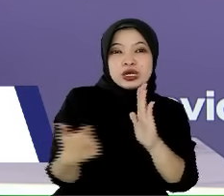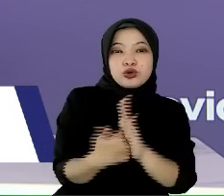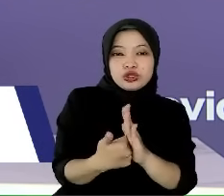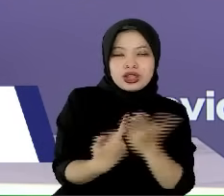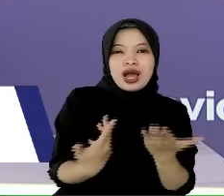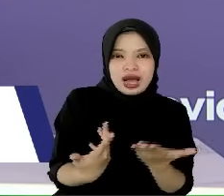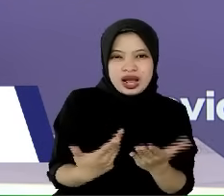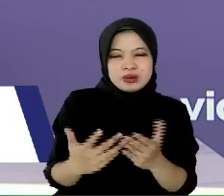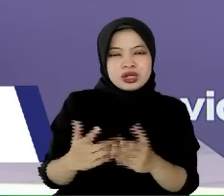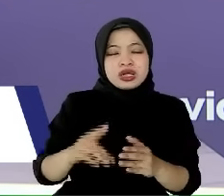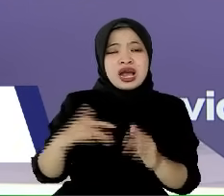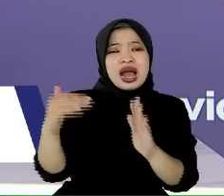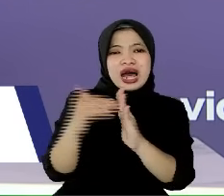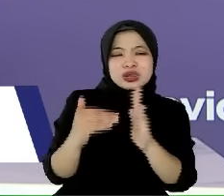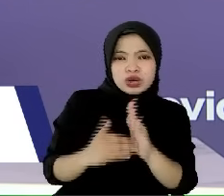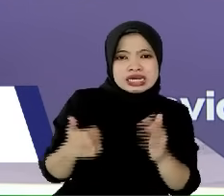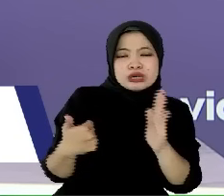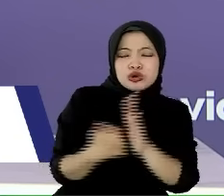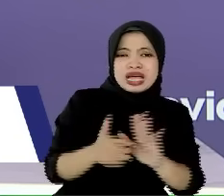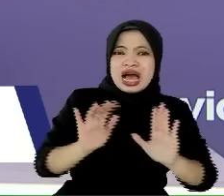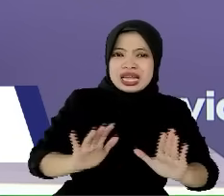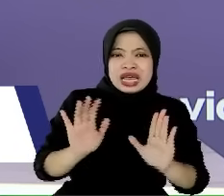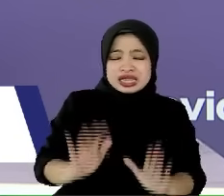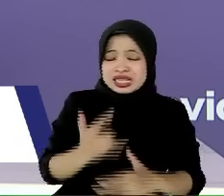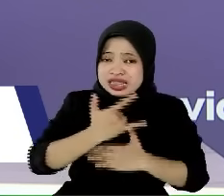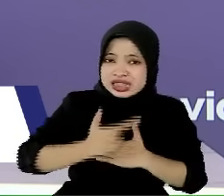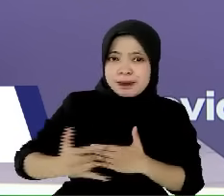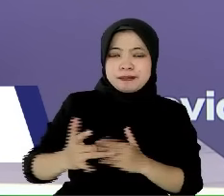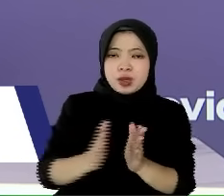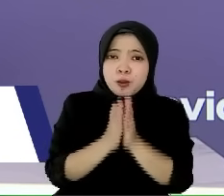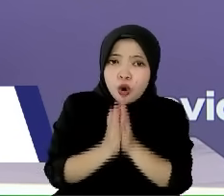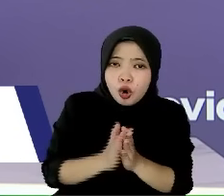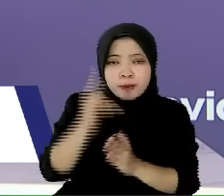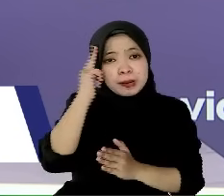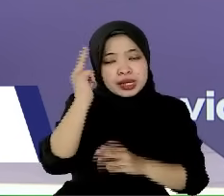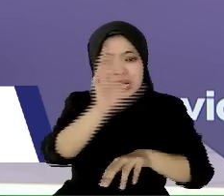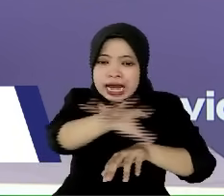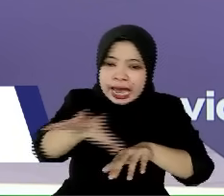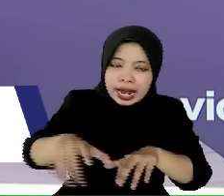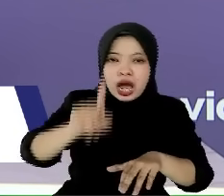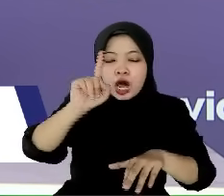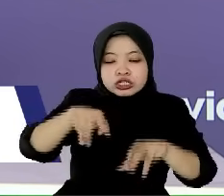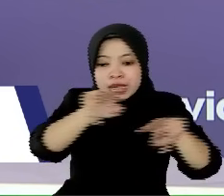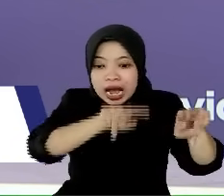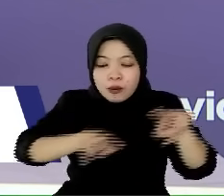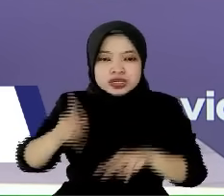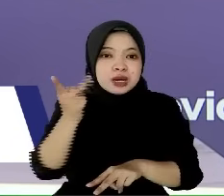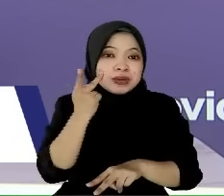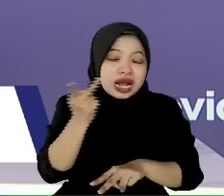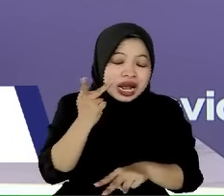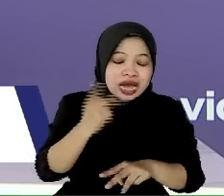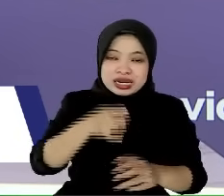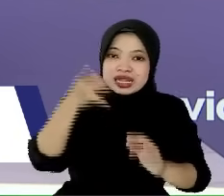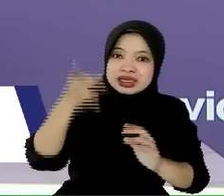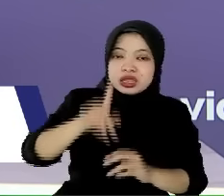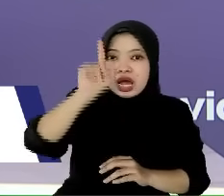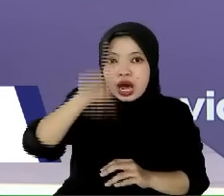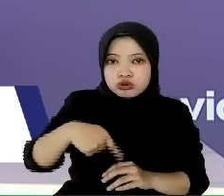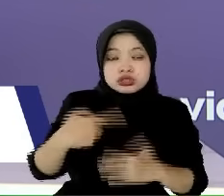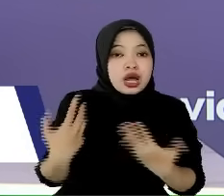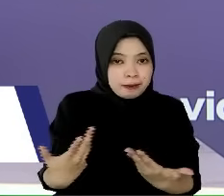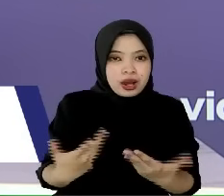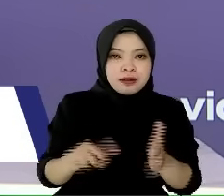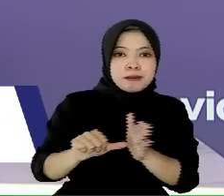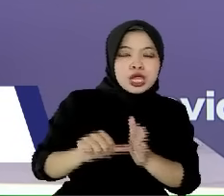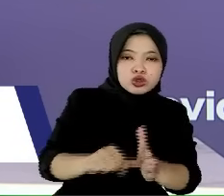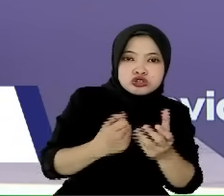tidak terlena dan tetap berhati-hati. Mohon kepada pemerintah daerah melakukan pengawasan kegiatan masyarakat dengan